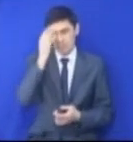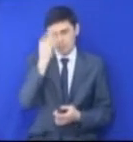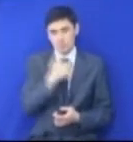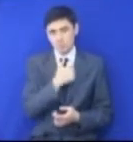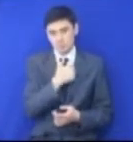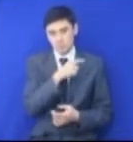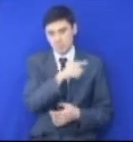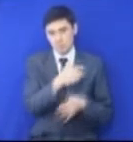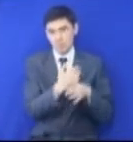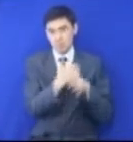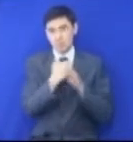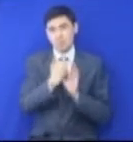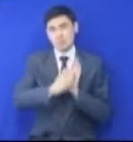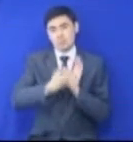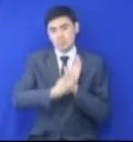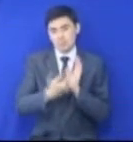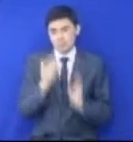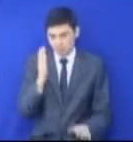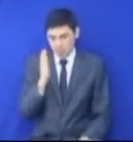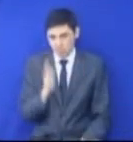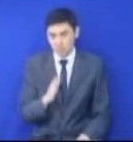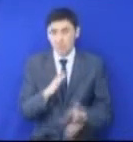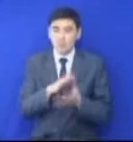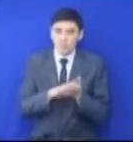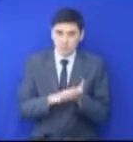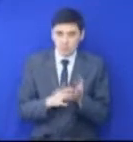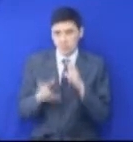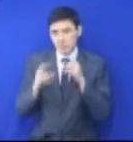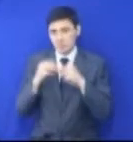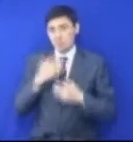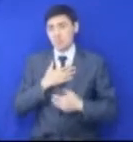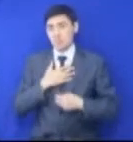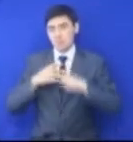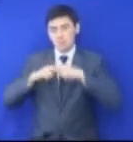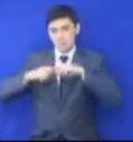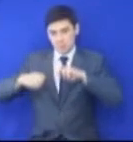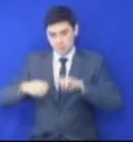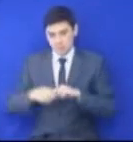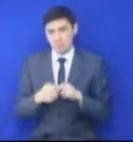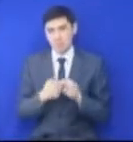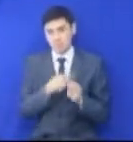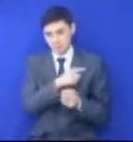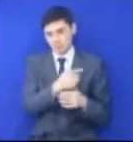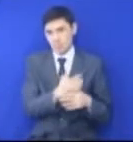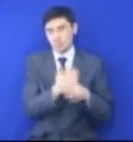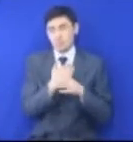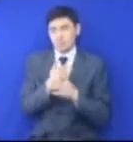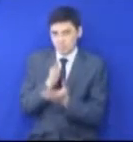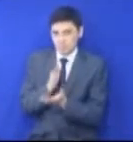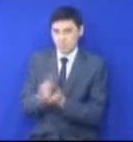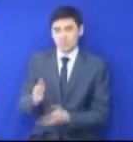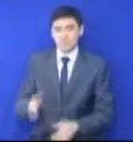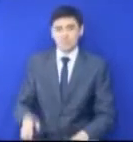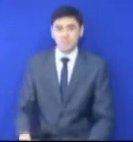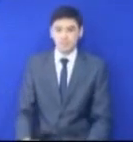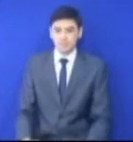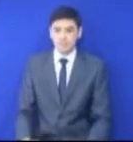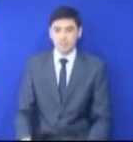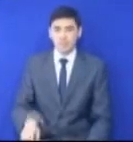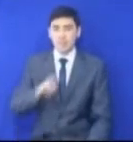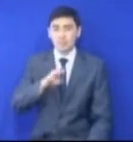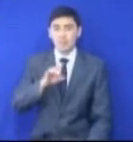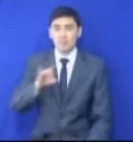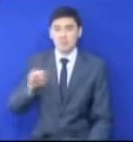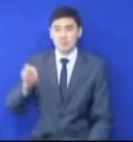прийти и меня проконсультируют. Но я надеюсь, то, что в данный момент мне помогут. Решить проблему Марии Мадорной